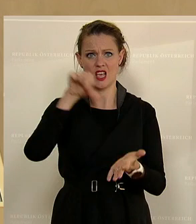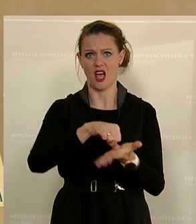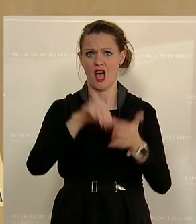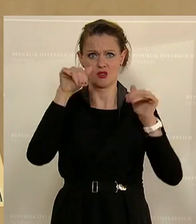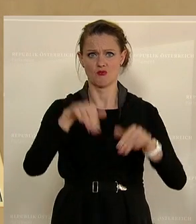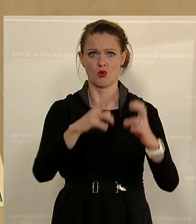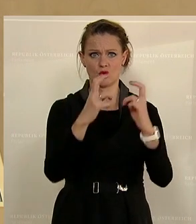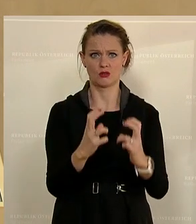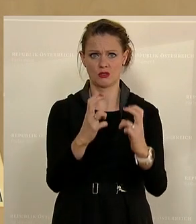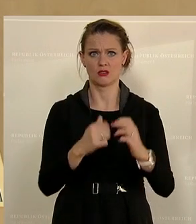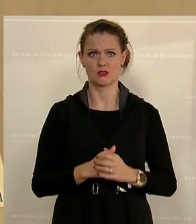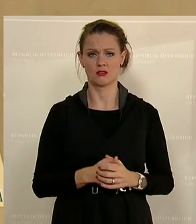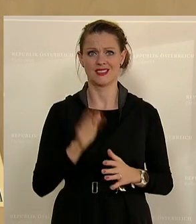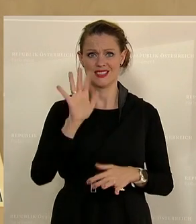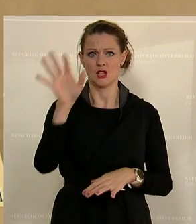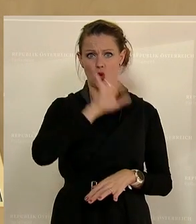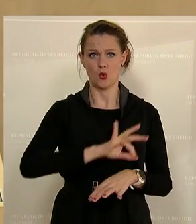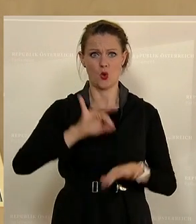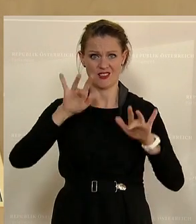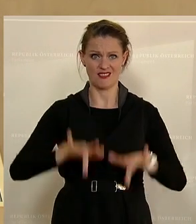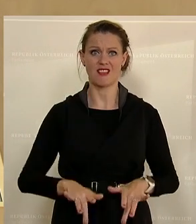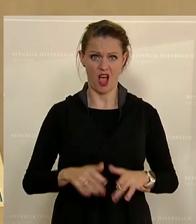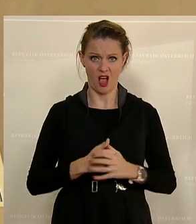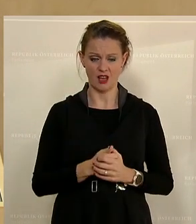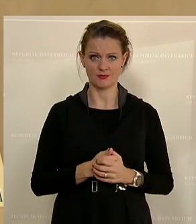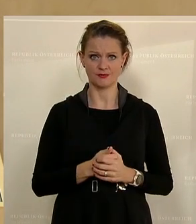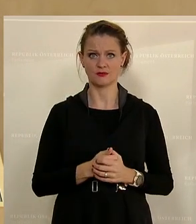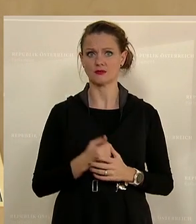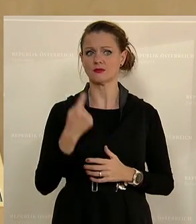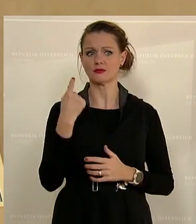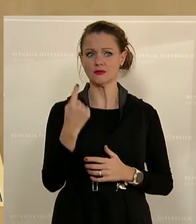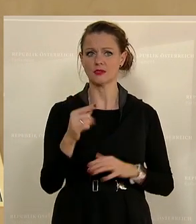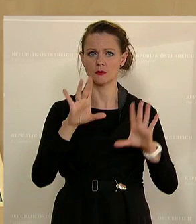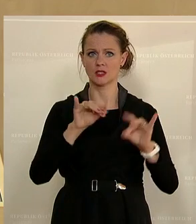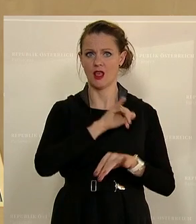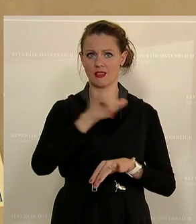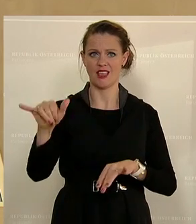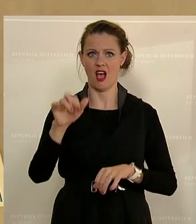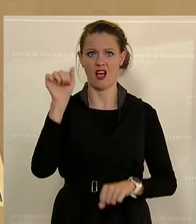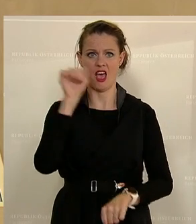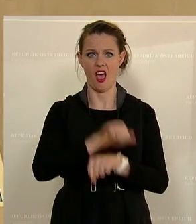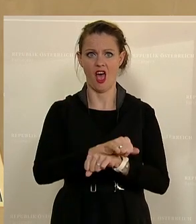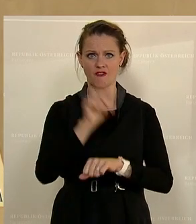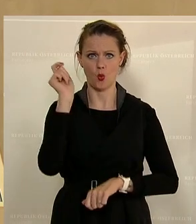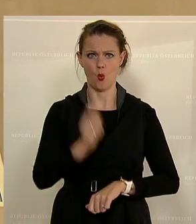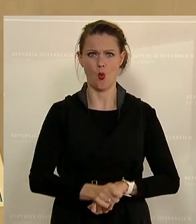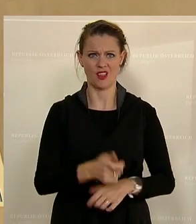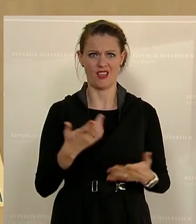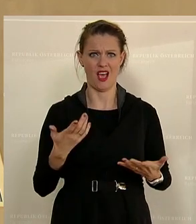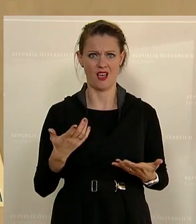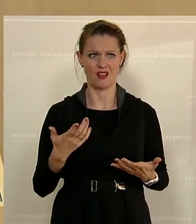verbringen muss, dass seine Tochter hier ist. Er ist zu 10 Jahren Haft verurteilt,